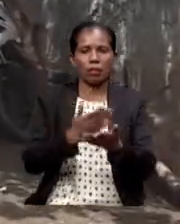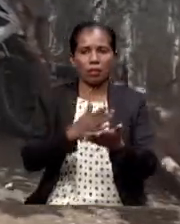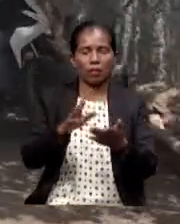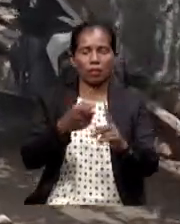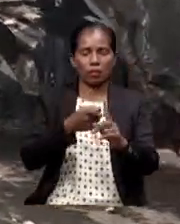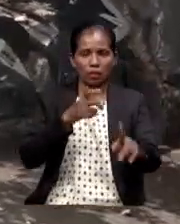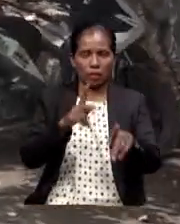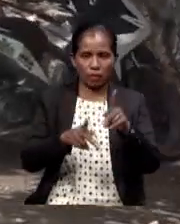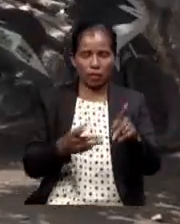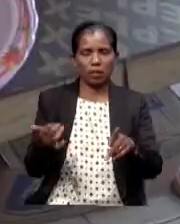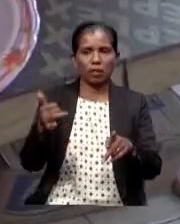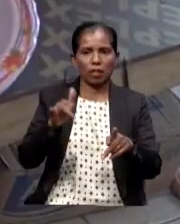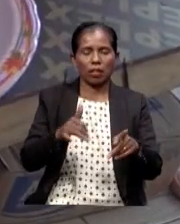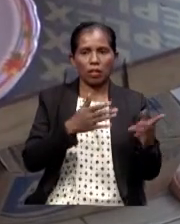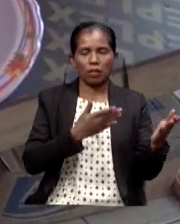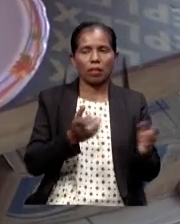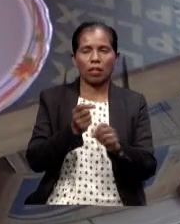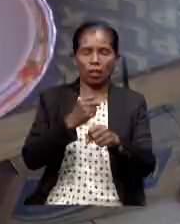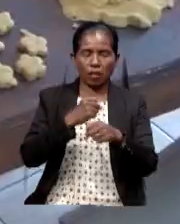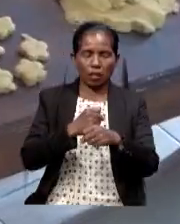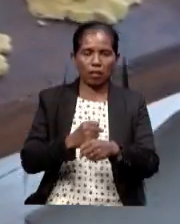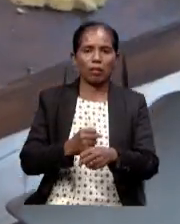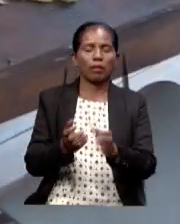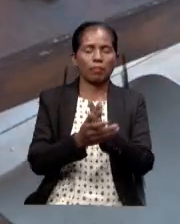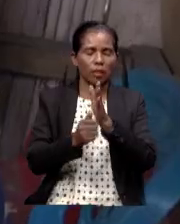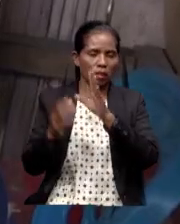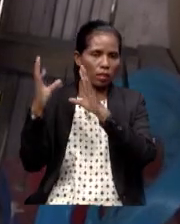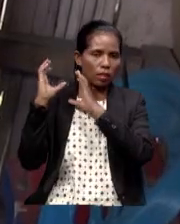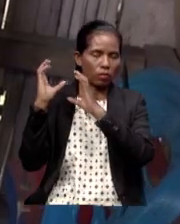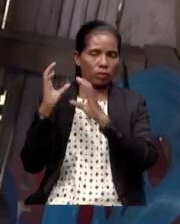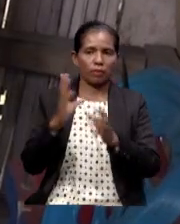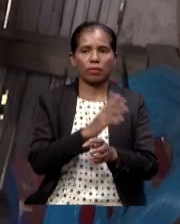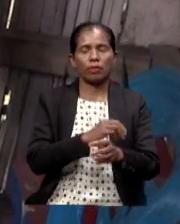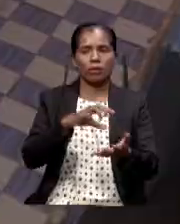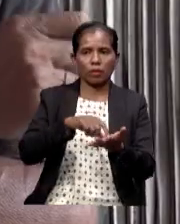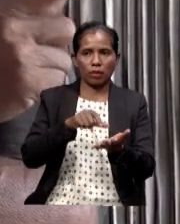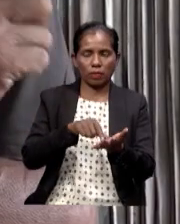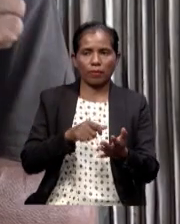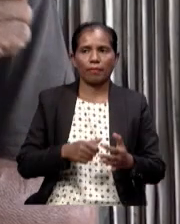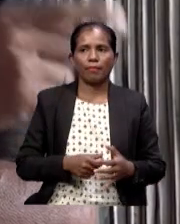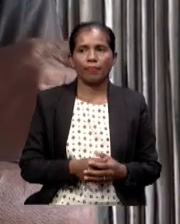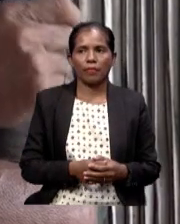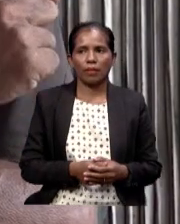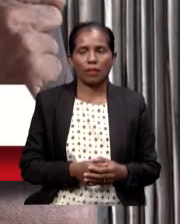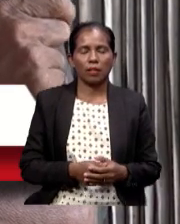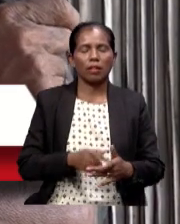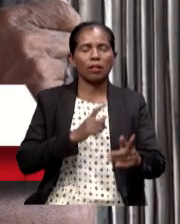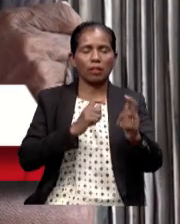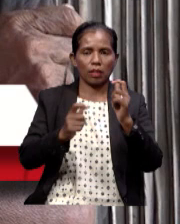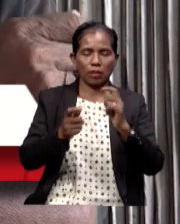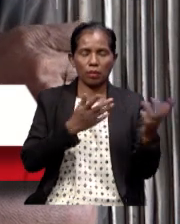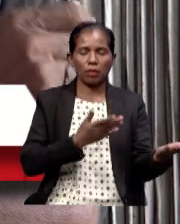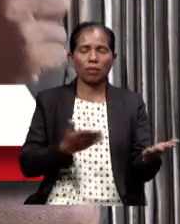na insira atu produs mina no virgen no dosin serba buka transporti te serba tula sa tula nu